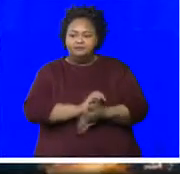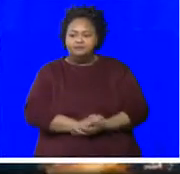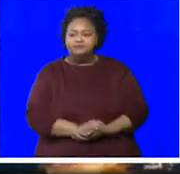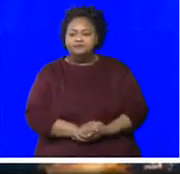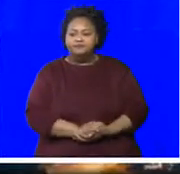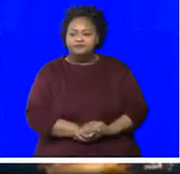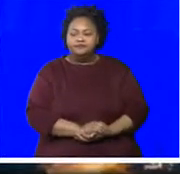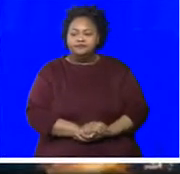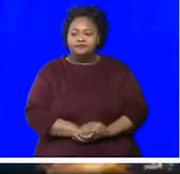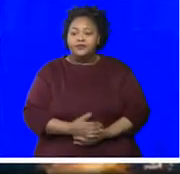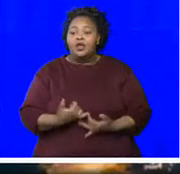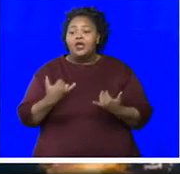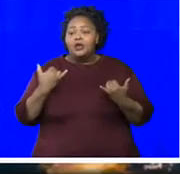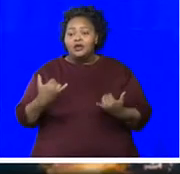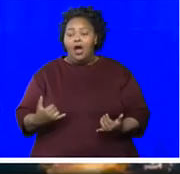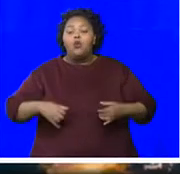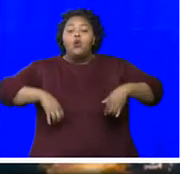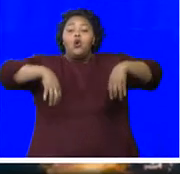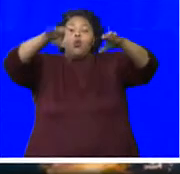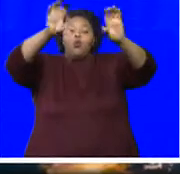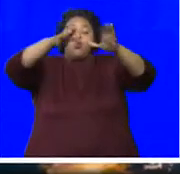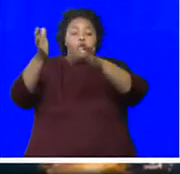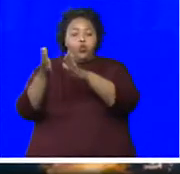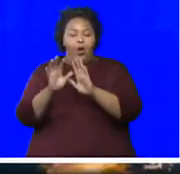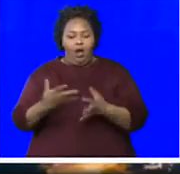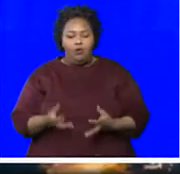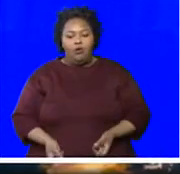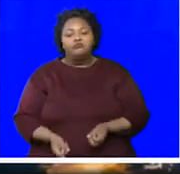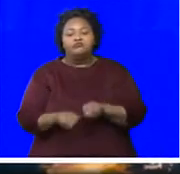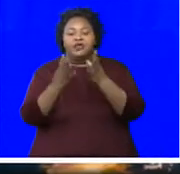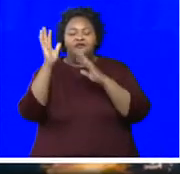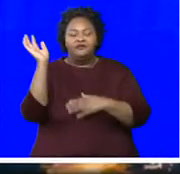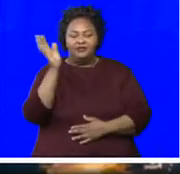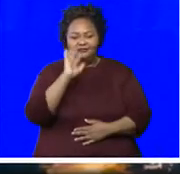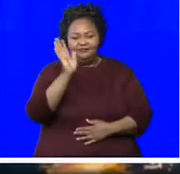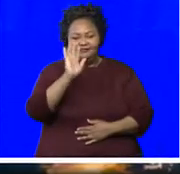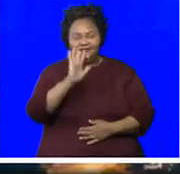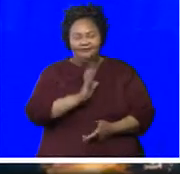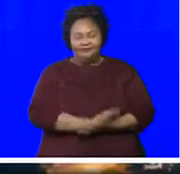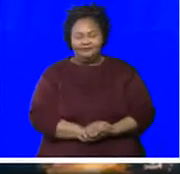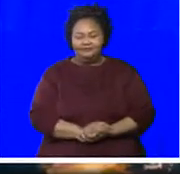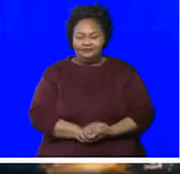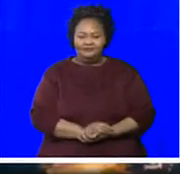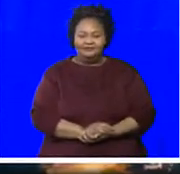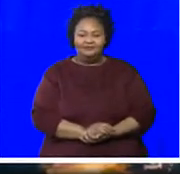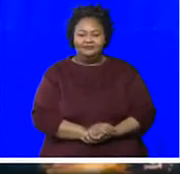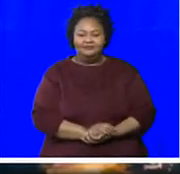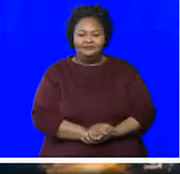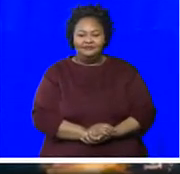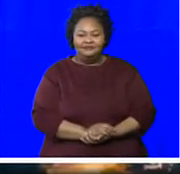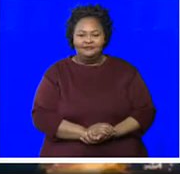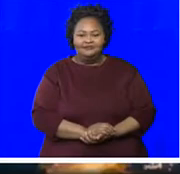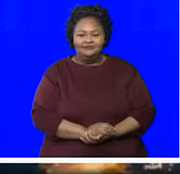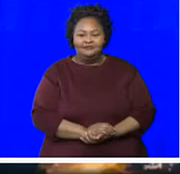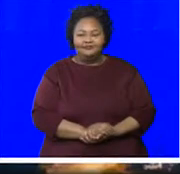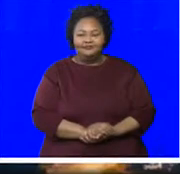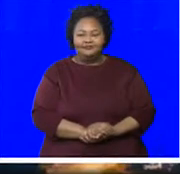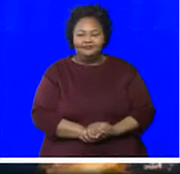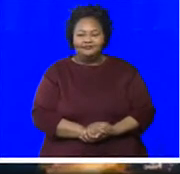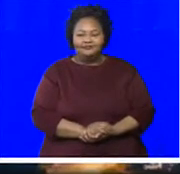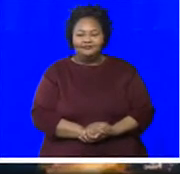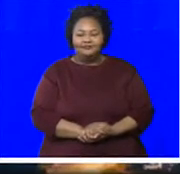Sidishasitibeka lapho engone lomuhle Tindzaba esiniphathe yetona ngensimbi yesikhombisa sinanishiya naso simo solutulu semadolobha lakhethiwe. Busuku lobuhle